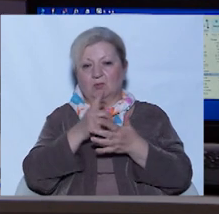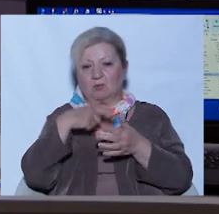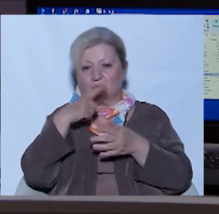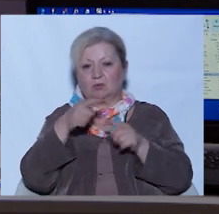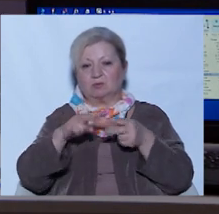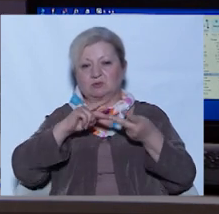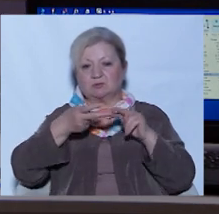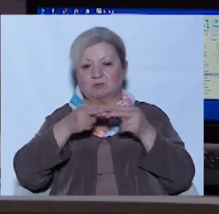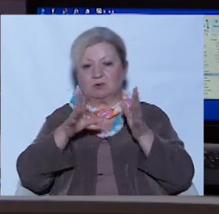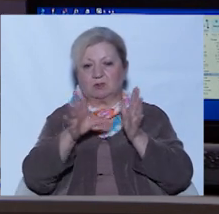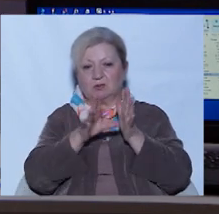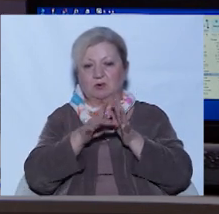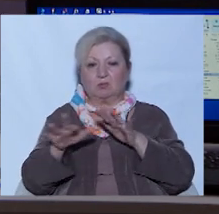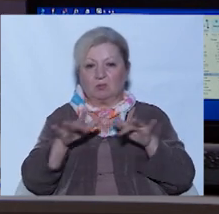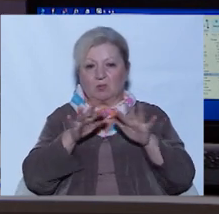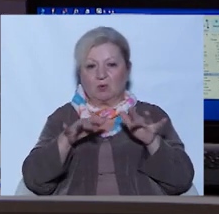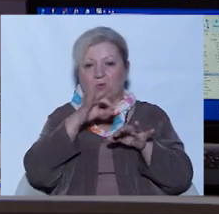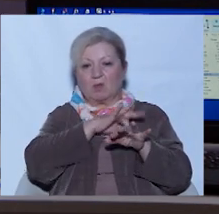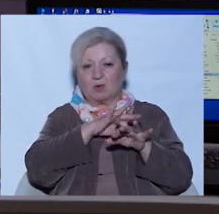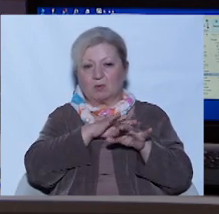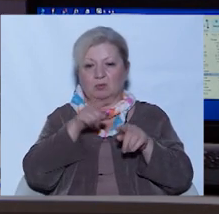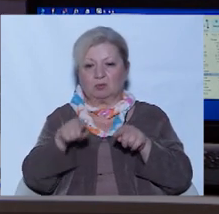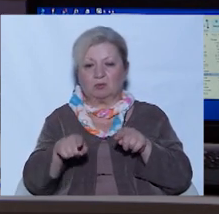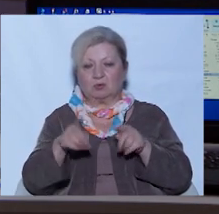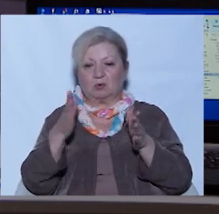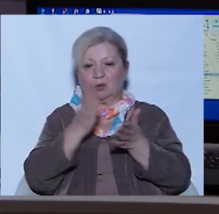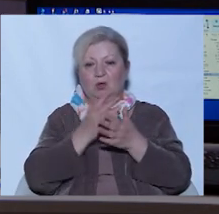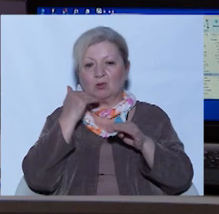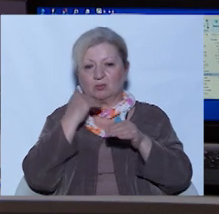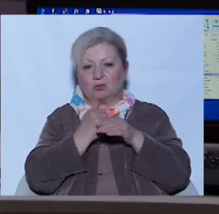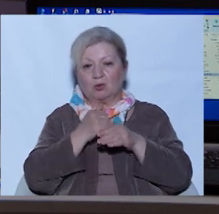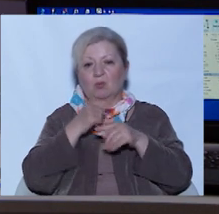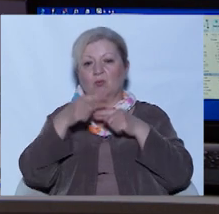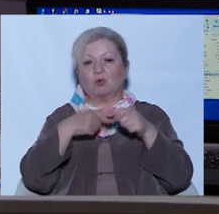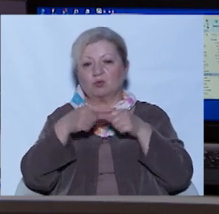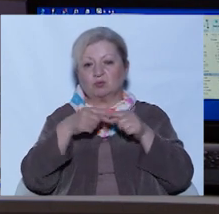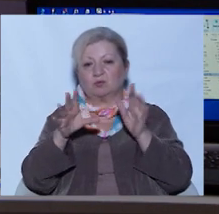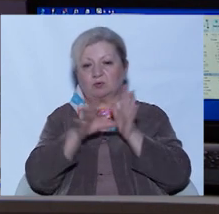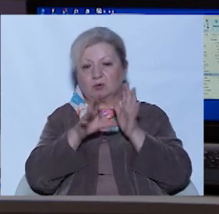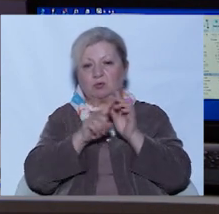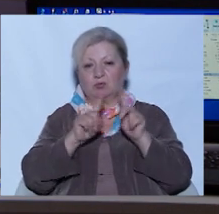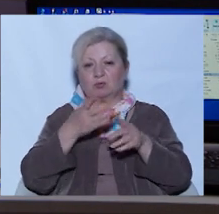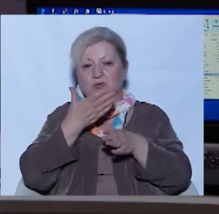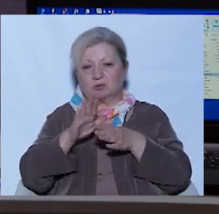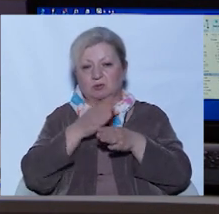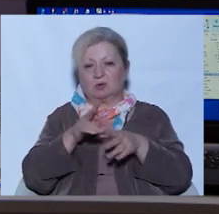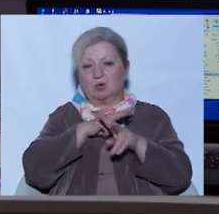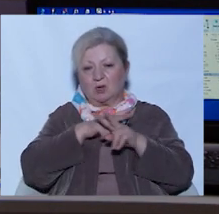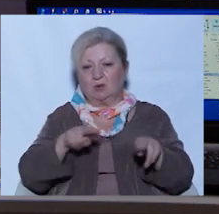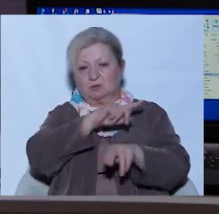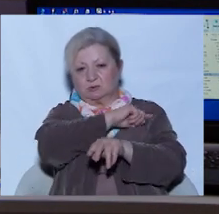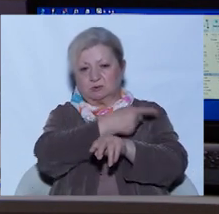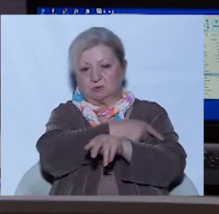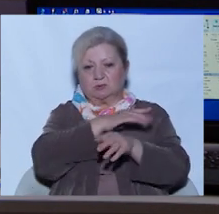რომ ცვლადი დენის მოქმედი, ანუ ეფექტური მნიშვნელობა ტოლია მუდმივი დენის იმ მნიშვნელობის, რომელიც გამოყოფს იგივე